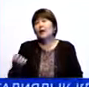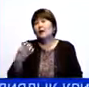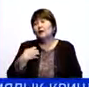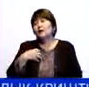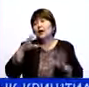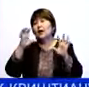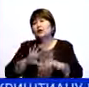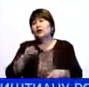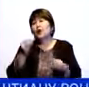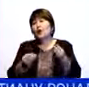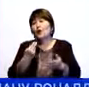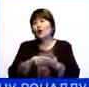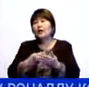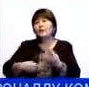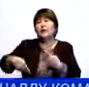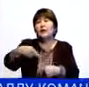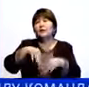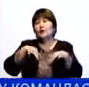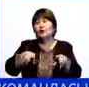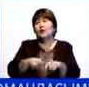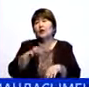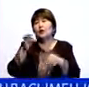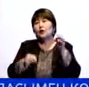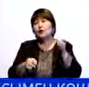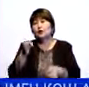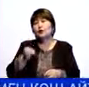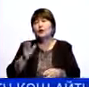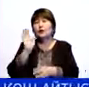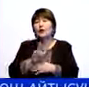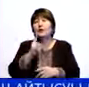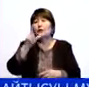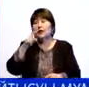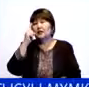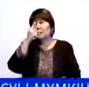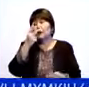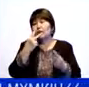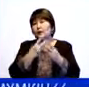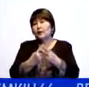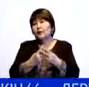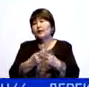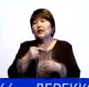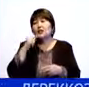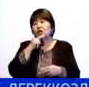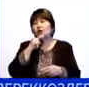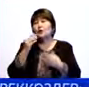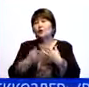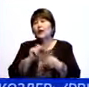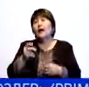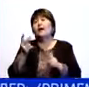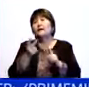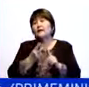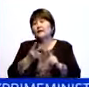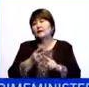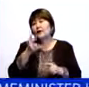Қызылордада заңсыз ойын бизнесін ұйымдастырғандарға қатысты сот үкімі шықты. Бір адам бір жылға бас бостандығын шектеу жазасына тартылса,